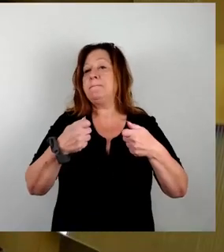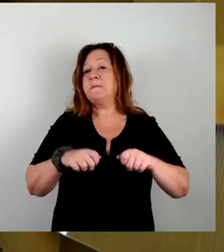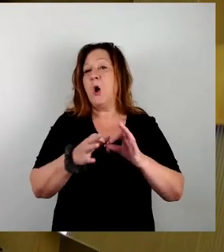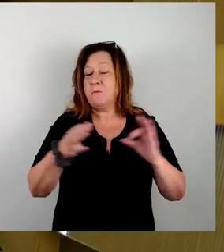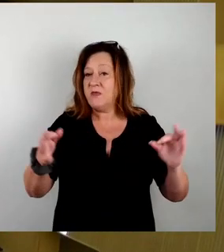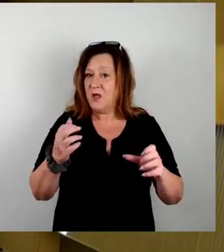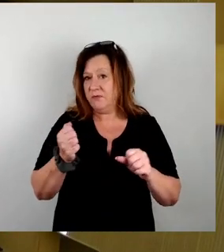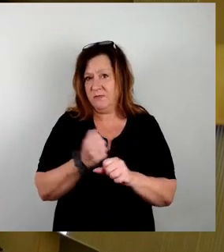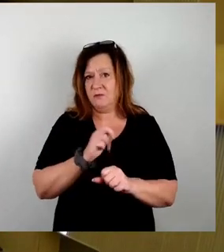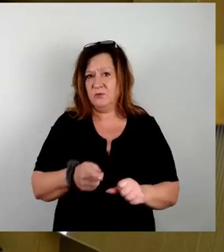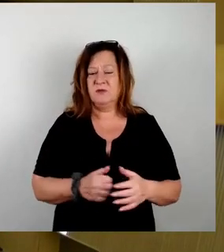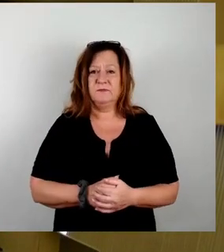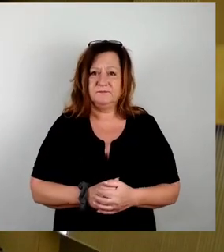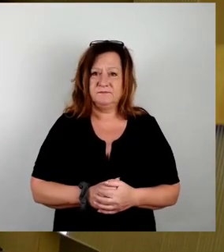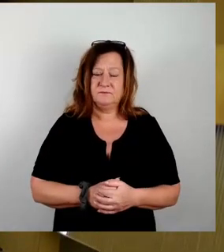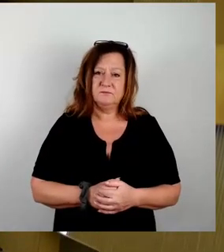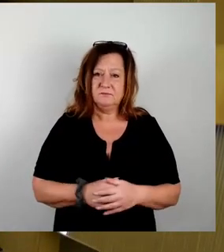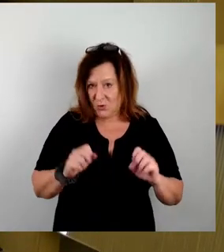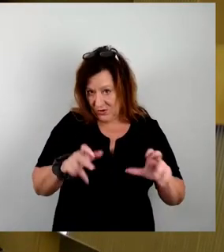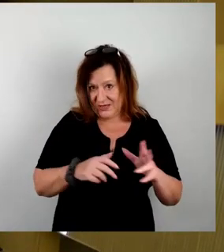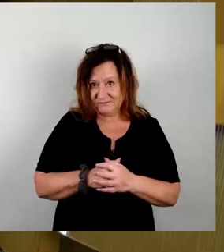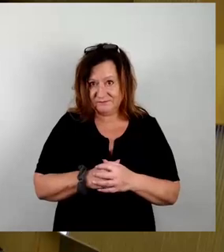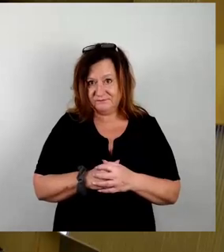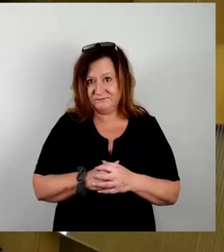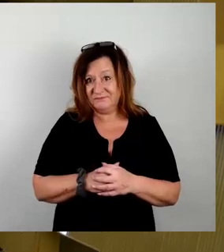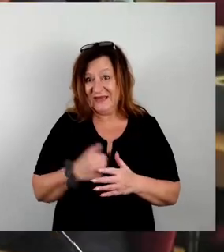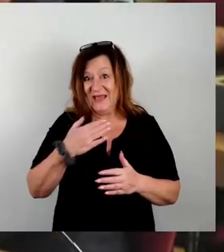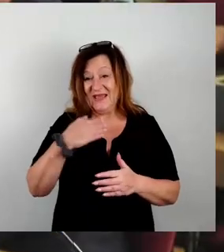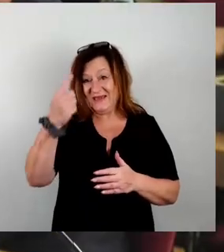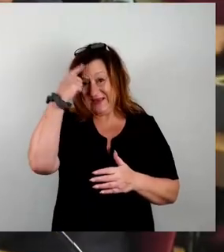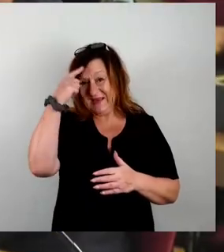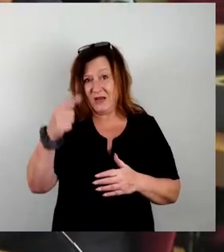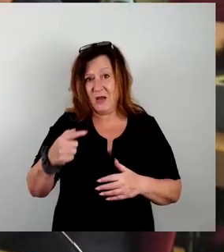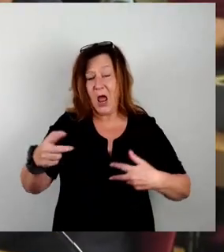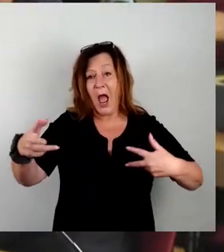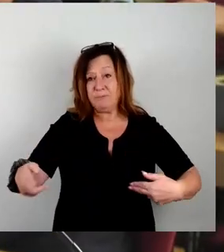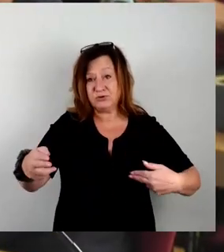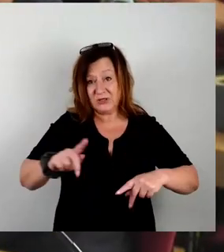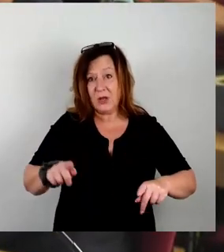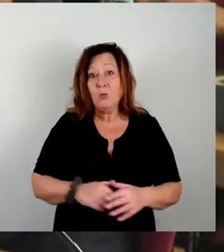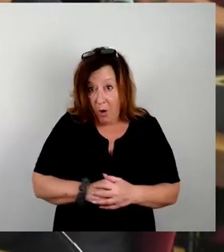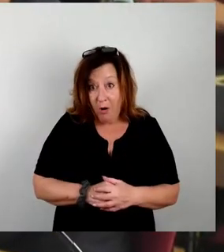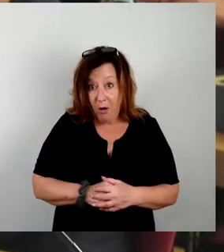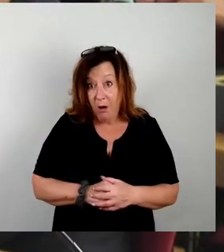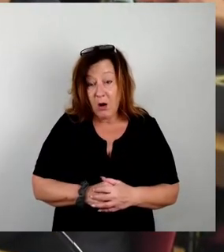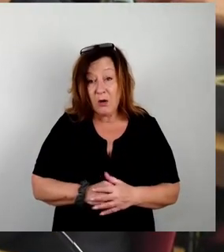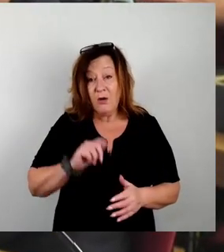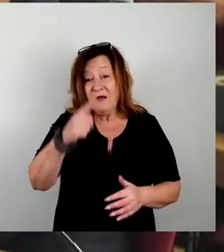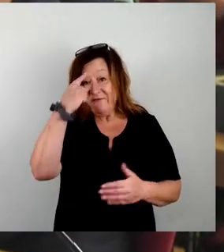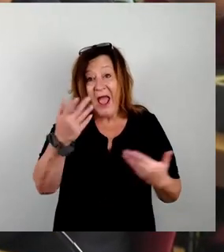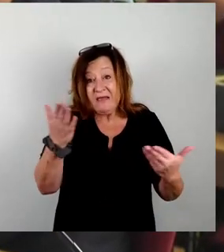Okay, ich gehe jetzt davon aus, Sie kennen konkret den Abschnitt nicht, sonst würden Sie heute nicht, doch, Sie kennen ihn, da müssen Sie wissen, wovon ich spreche. Und ich rede